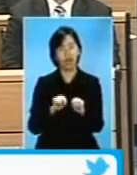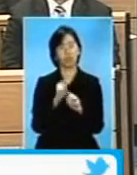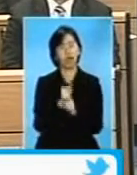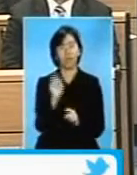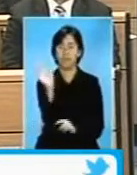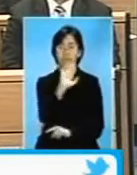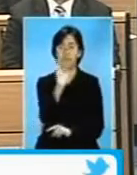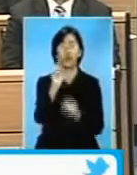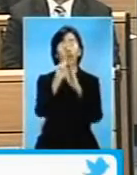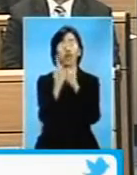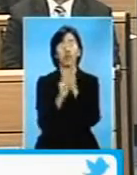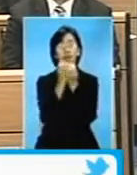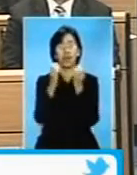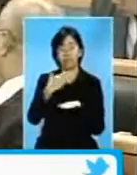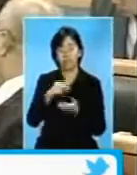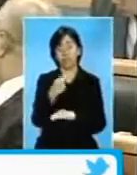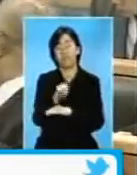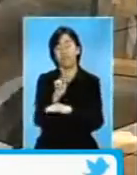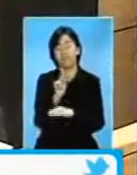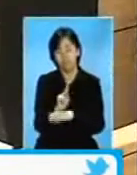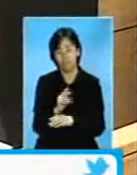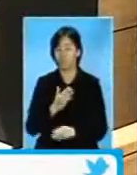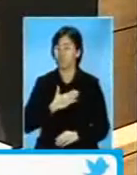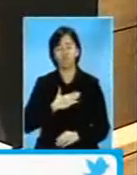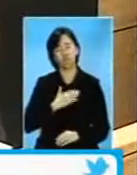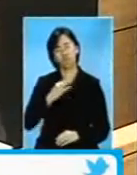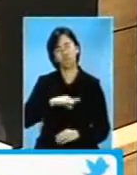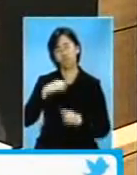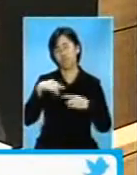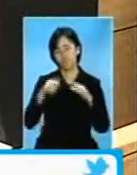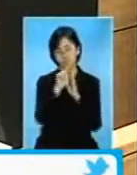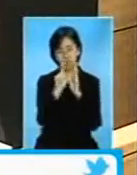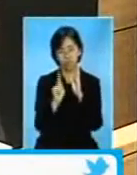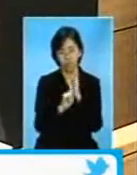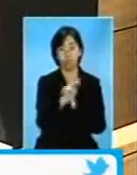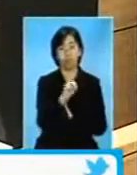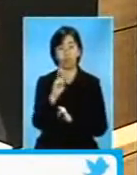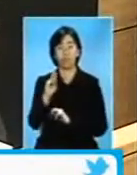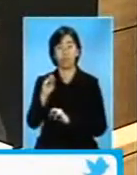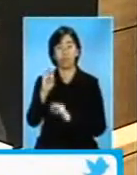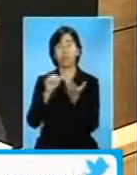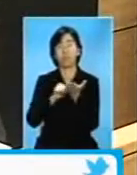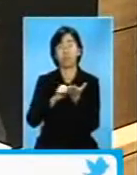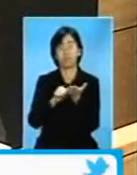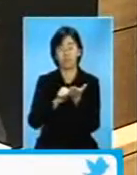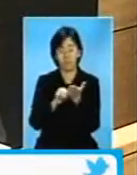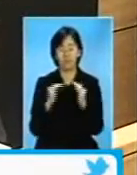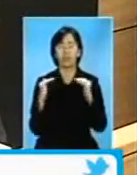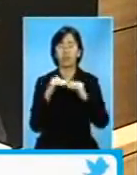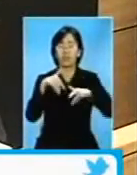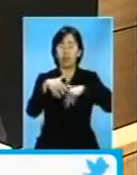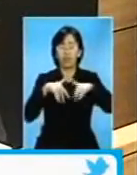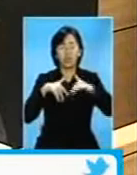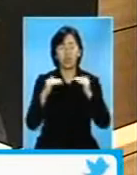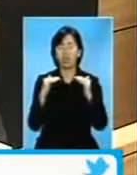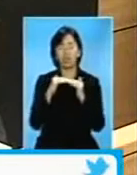ใช่ครับรัฐธรรมนูญประเทศไทยไม่ได้มีแค่นี้ผมจึงไม่เห็นด้วยว่าในการแก้ไขมาตรา68แล้วไปตัดสิทธิ์ให้พี่